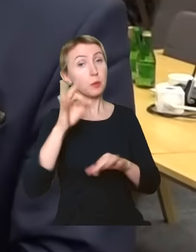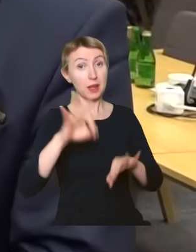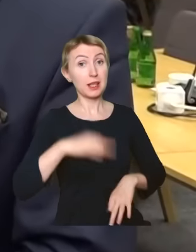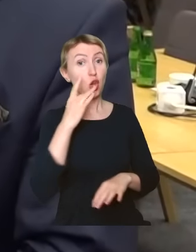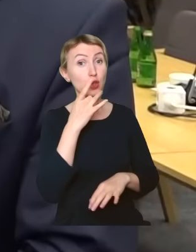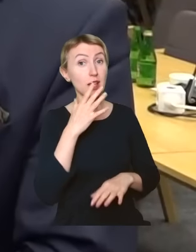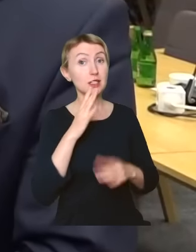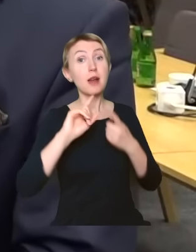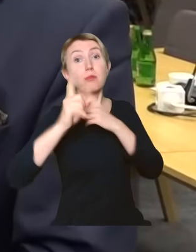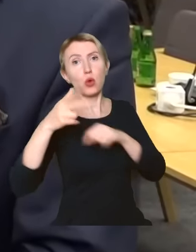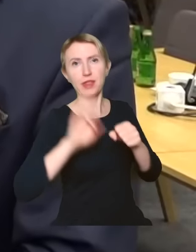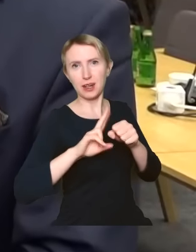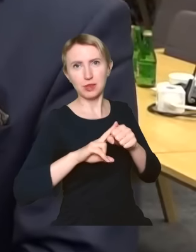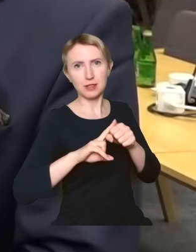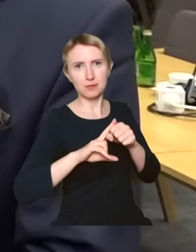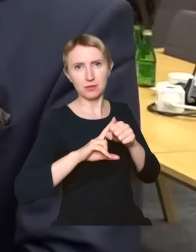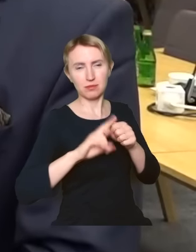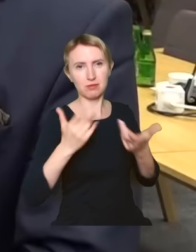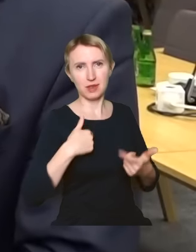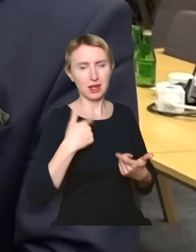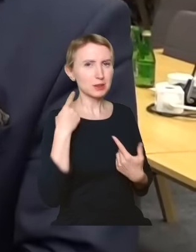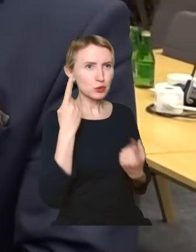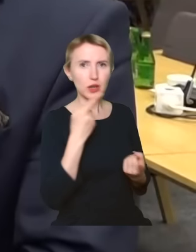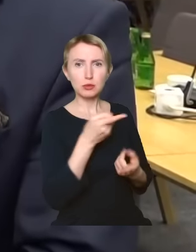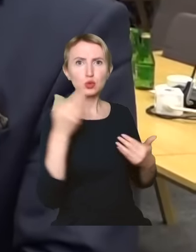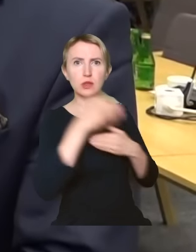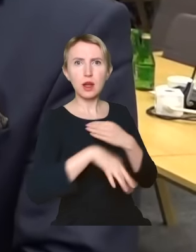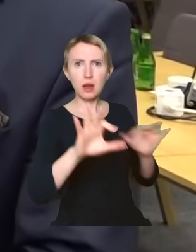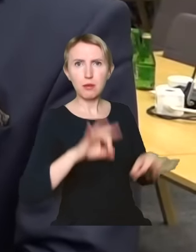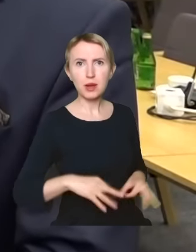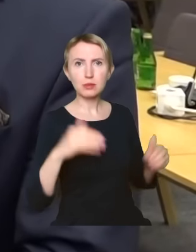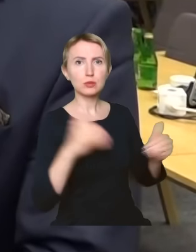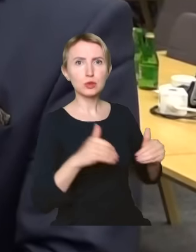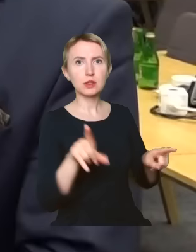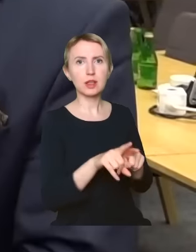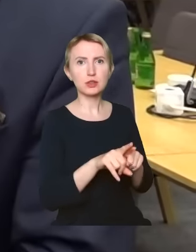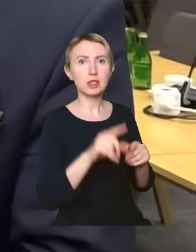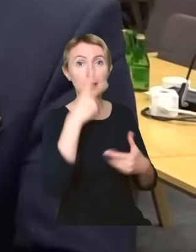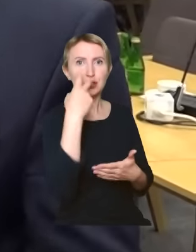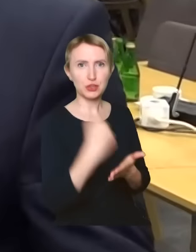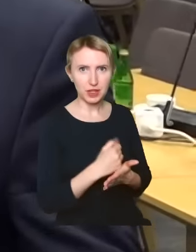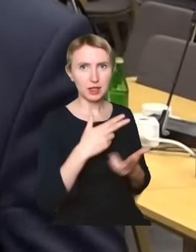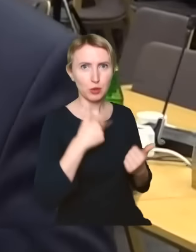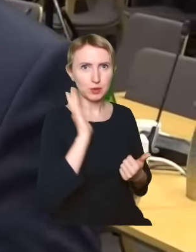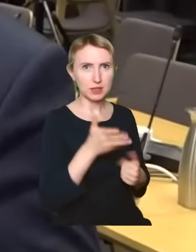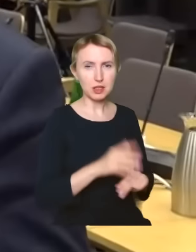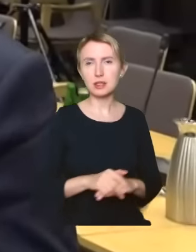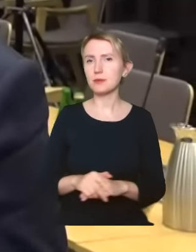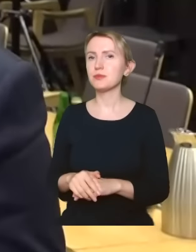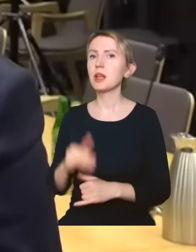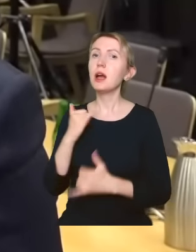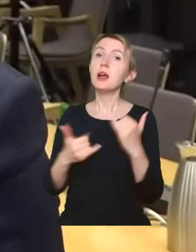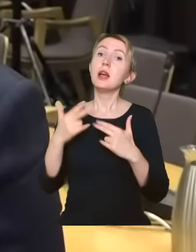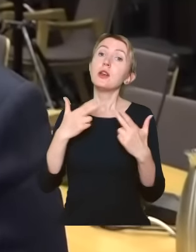wypowiedź już po tym terminie. I z tego, co słyszeliśmy już na końcu, pan być może też zostanie świadkiem tej komisji. No, jeśli komisja będzie